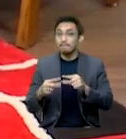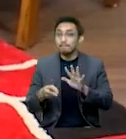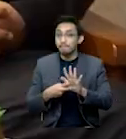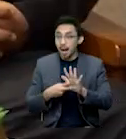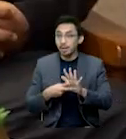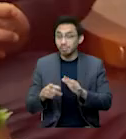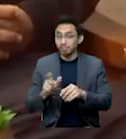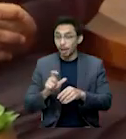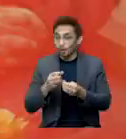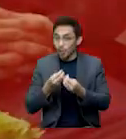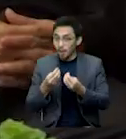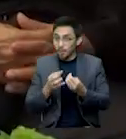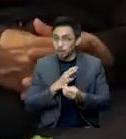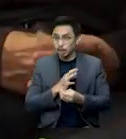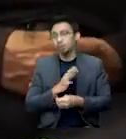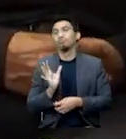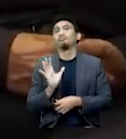sama biasa